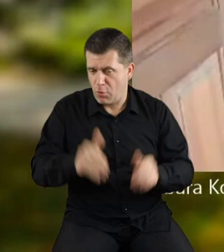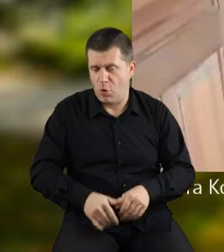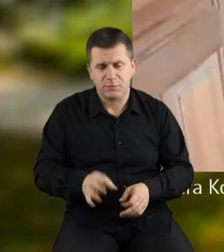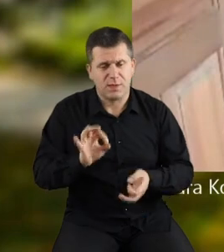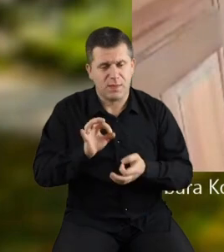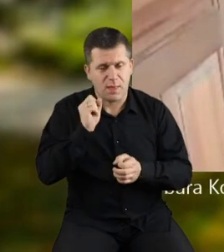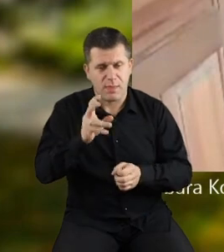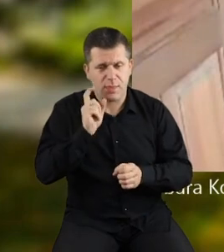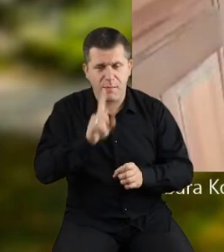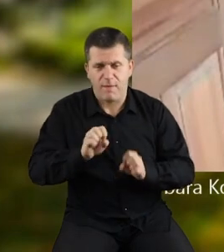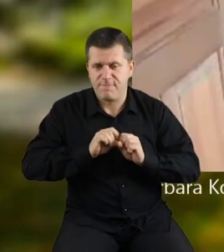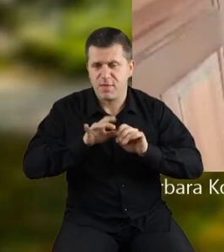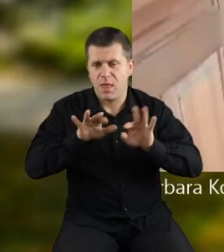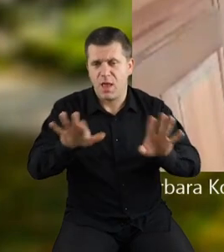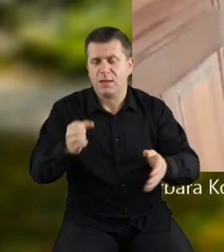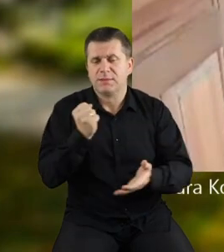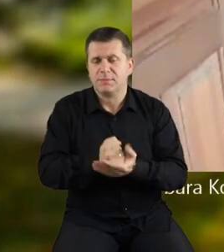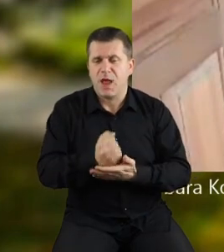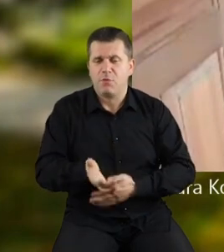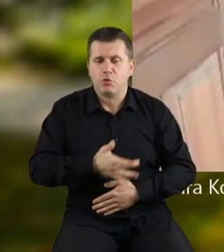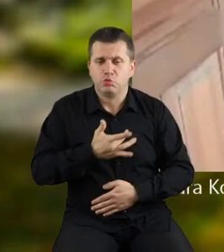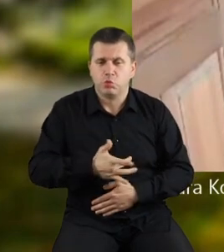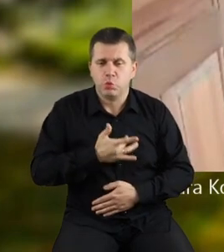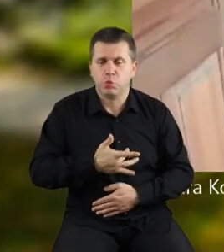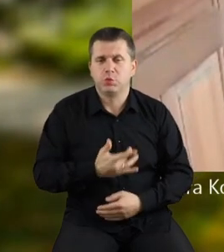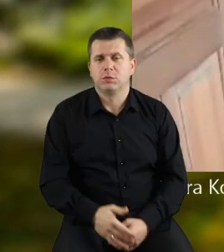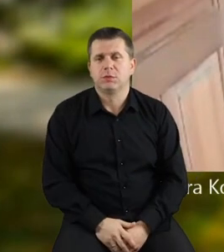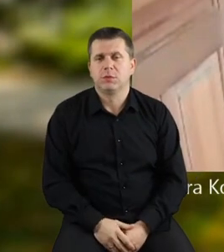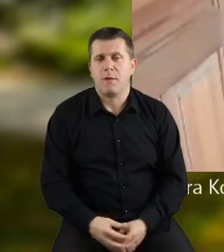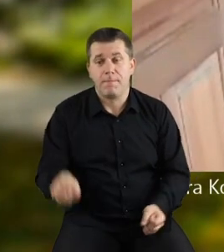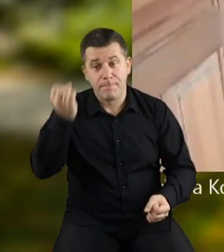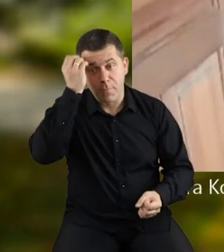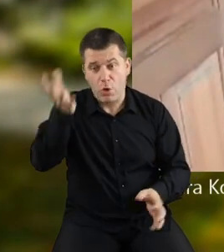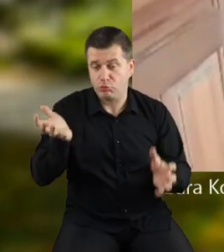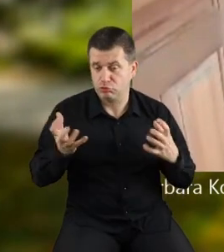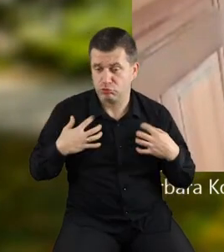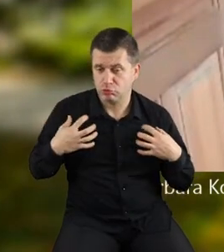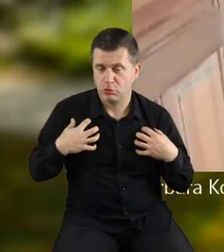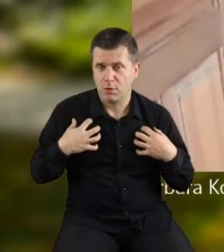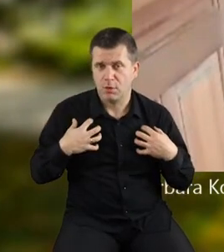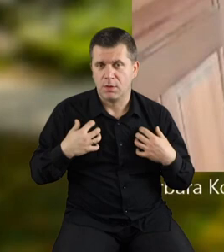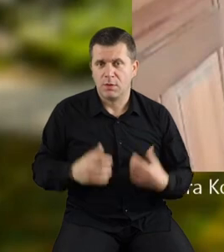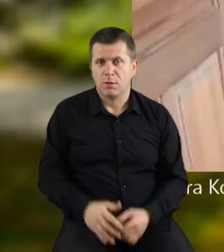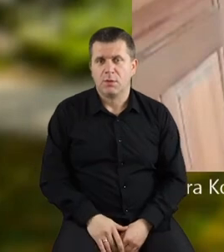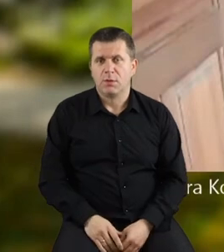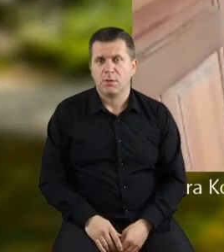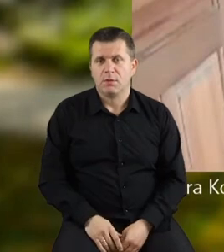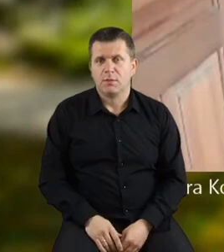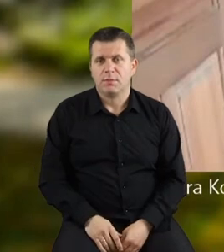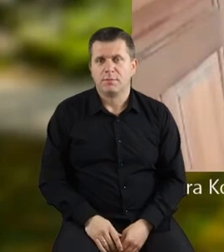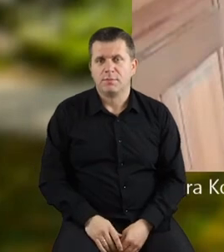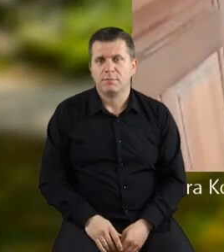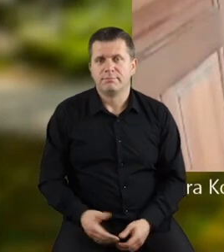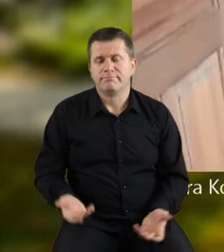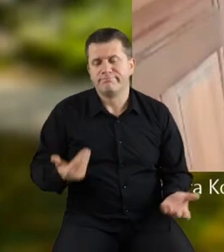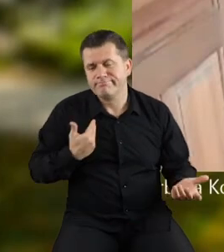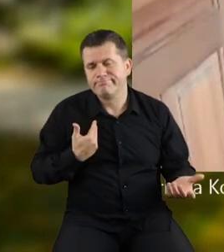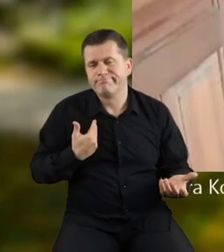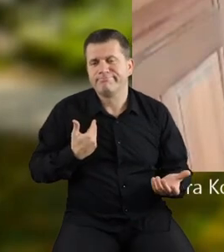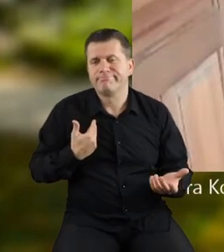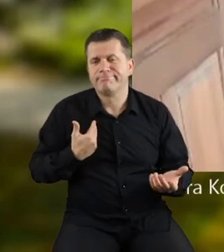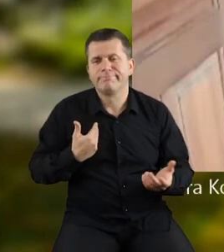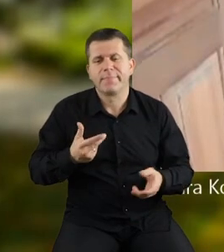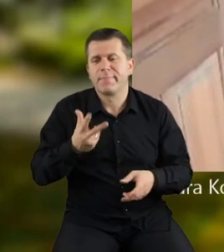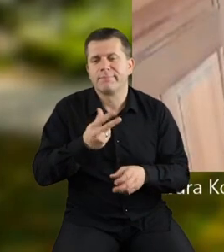możemy naprawdę wiele, zwłaszcza w kwestii uczuć i mądrości życiowej, przestajemy być zwyczajnie